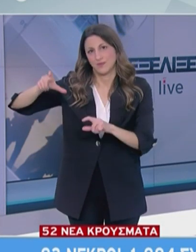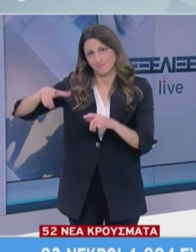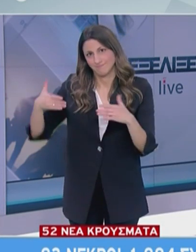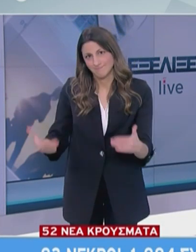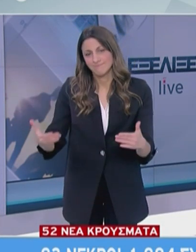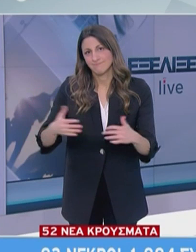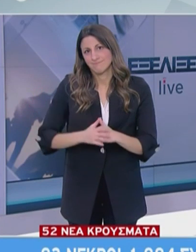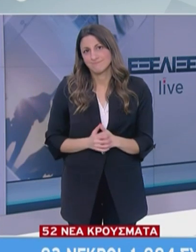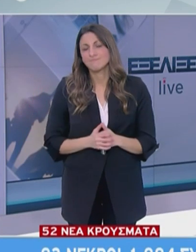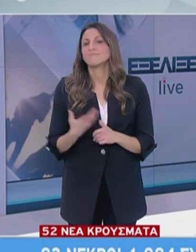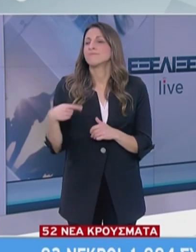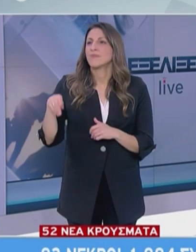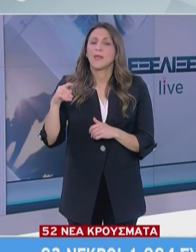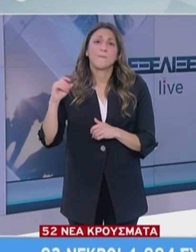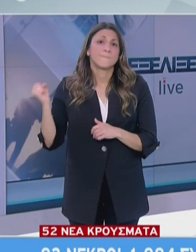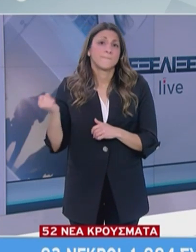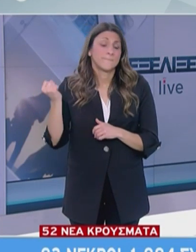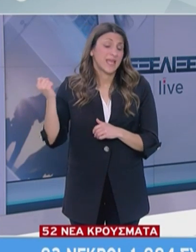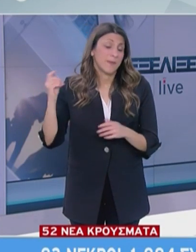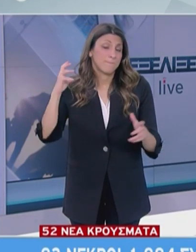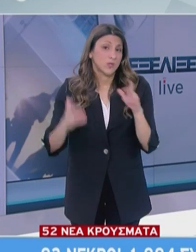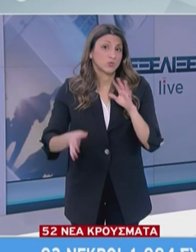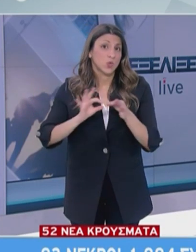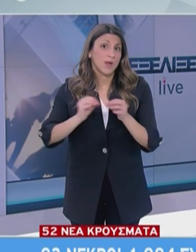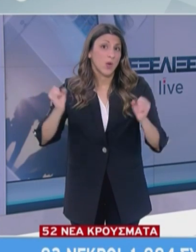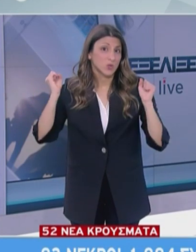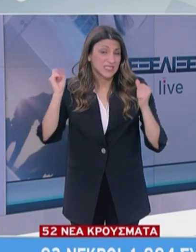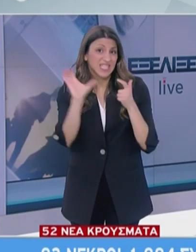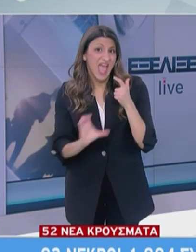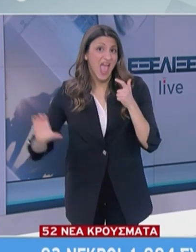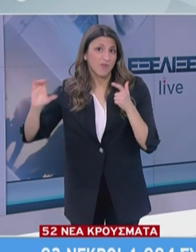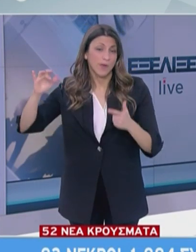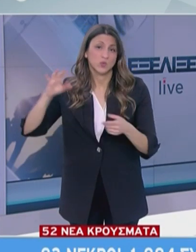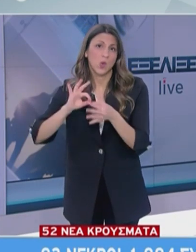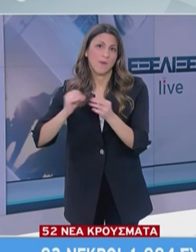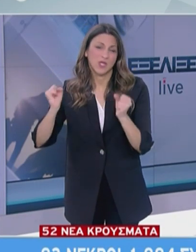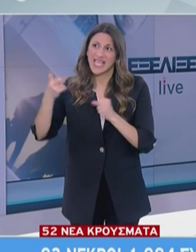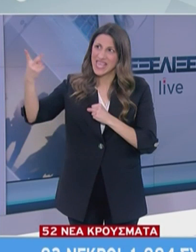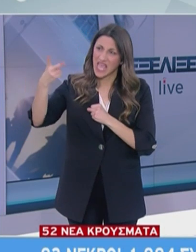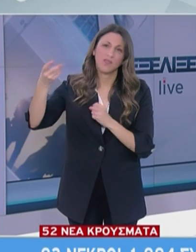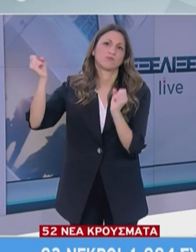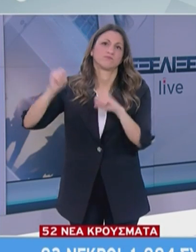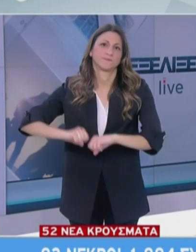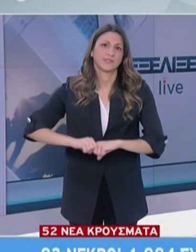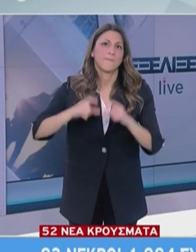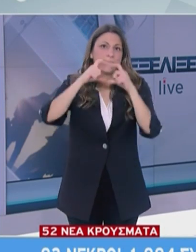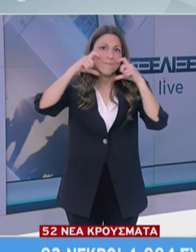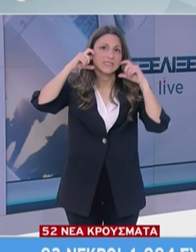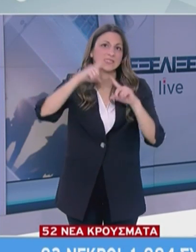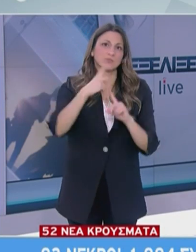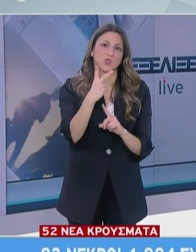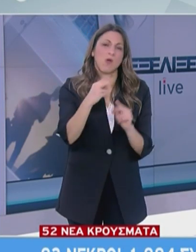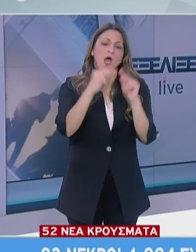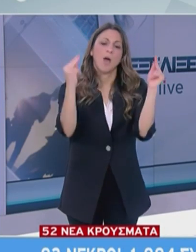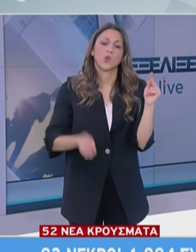επίπεδου, η οποία είναι και εγκεκριμένη και από τον Παγκόσμιο Οργανισμό Υγείας και το Ευρωπαϊκό CDC. Άρα αισθανόμαστε ασφαλείς και έτσι πορευόμαστε με